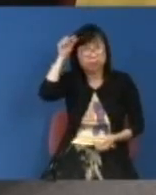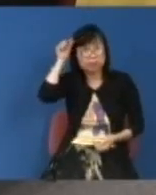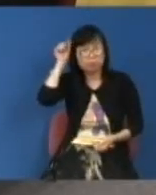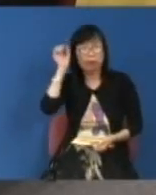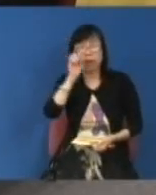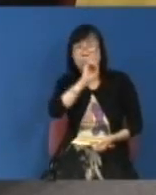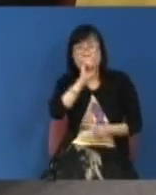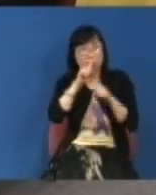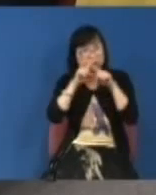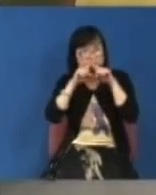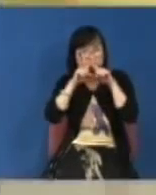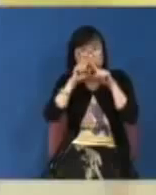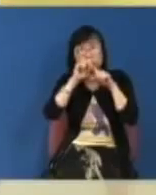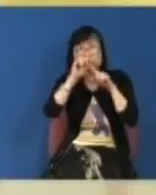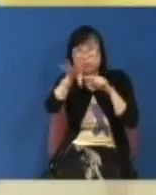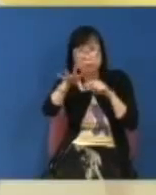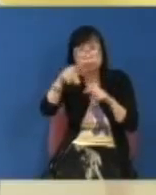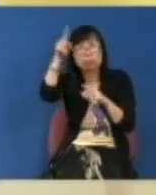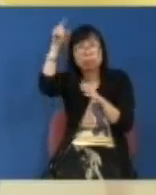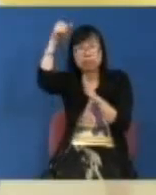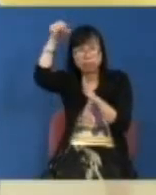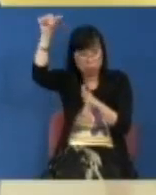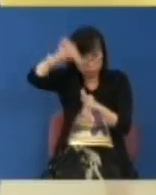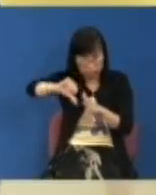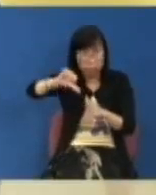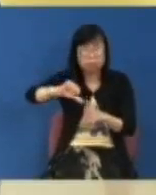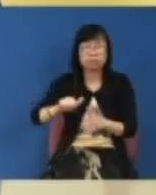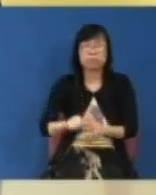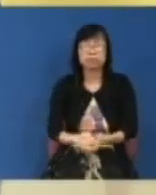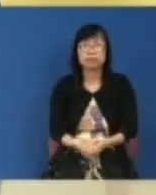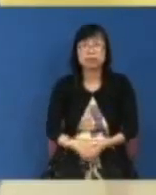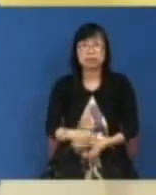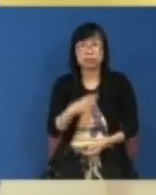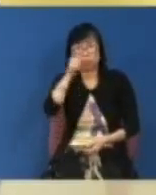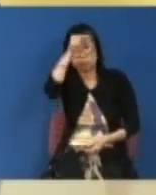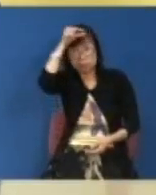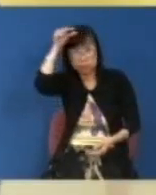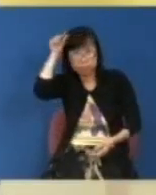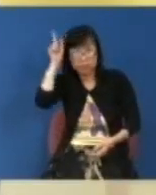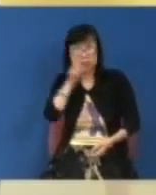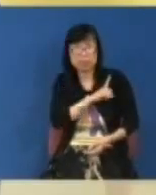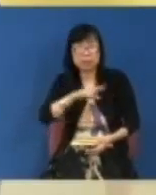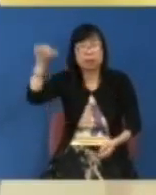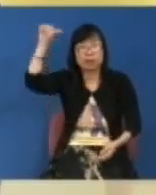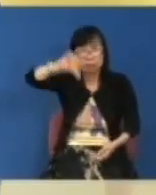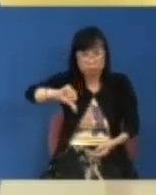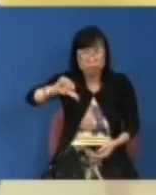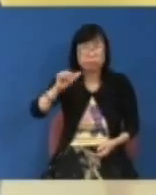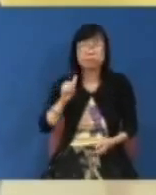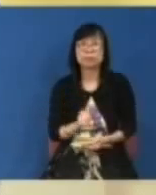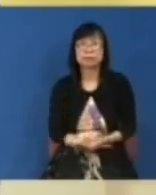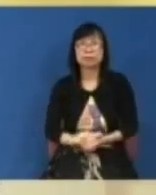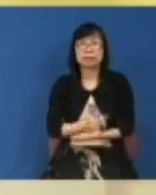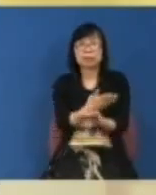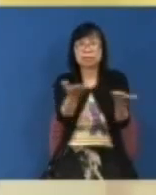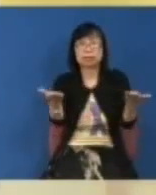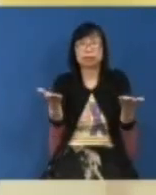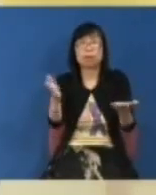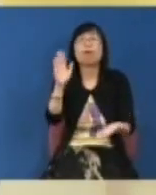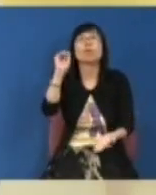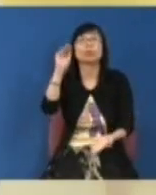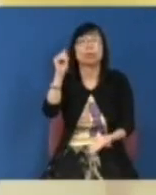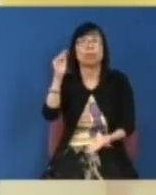台，係咪啊？到董建華自己要落台嘅時候，大家先恍然大悟，哦，原來佢真係可以